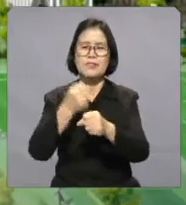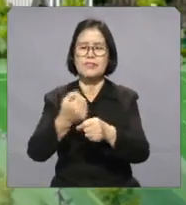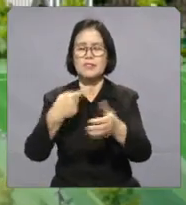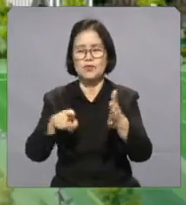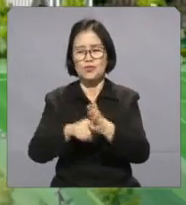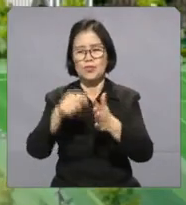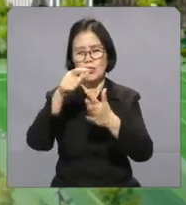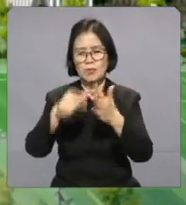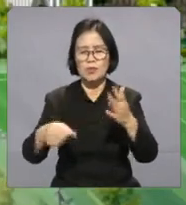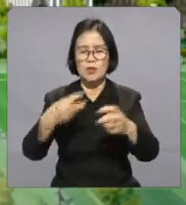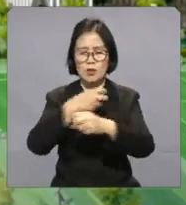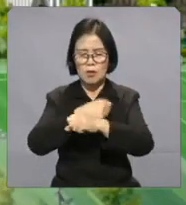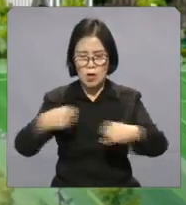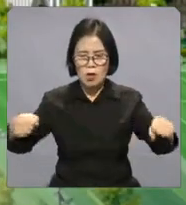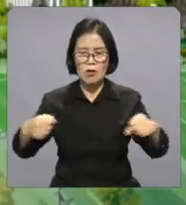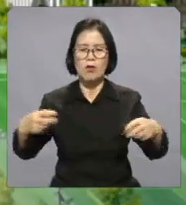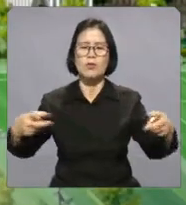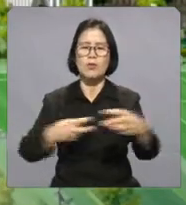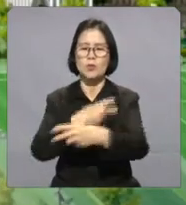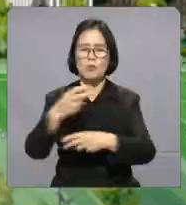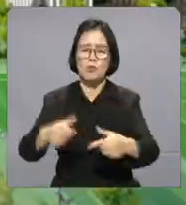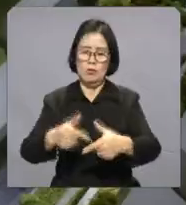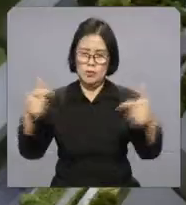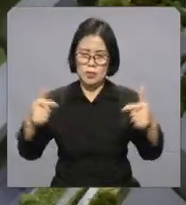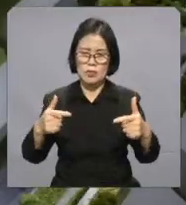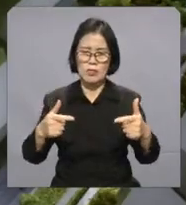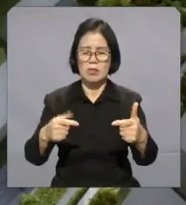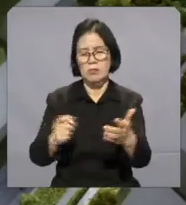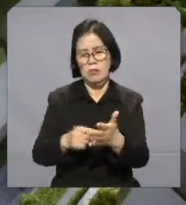인프라와 광역교통망 확충이 시급하다는 계양구의 주장에